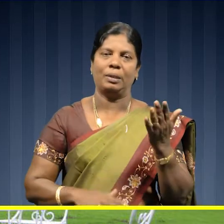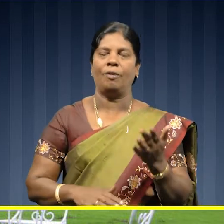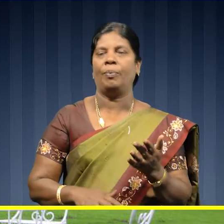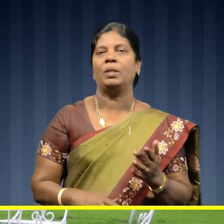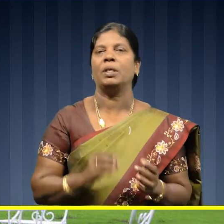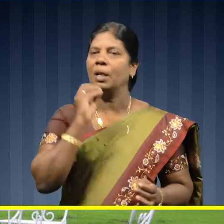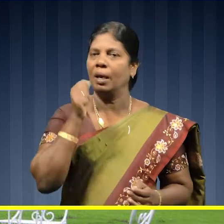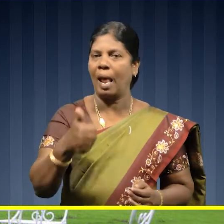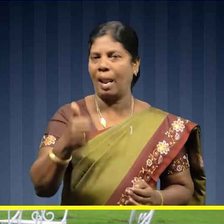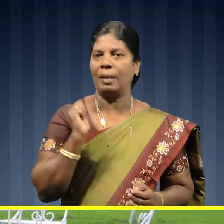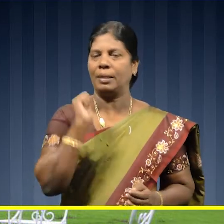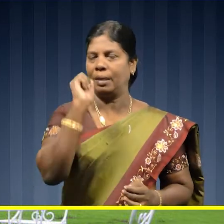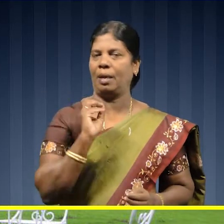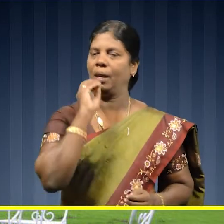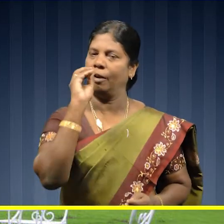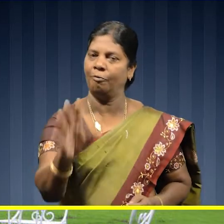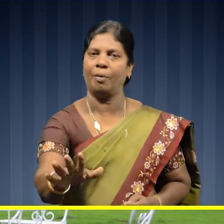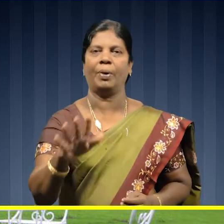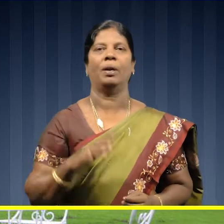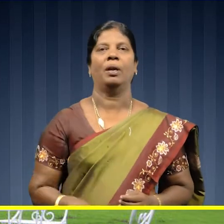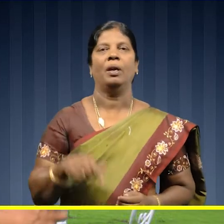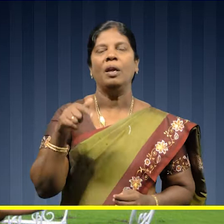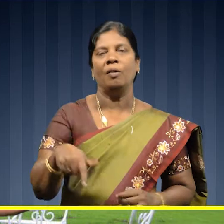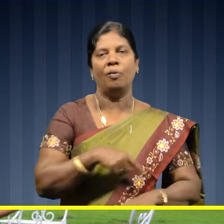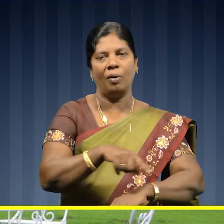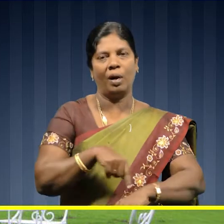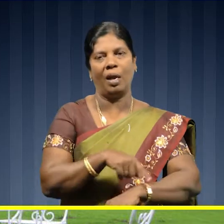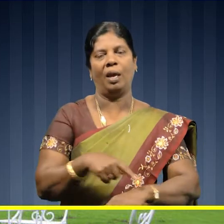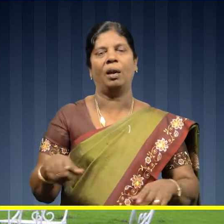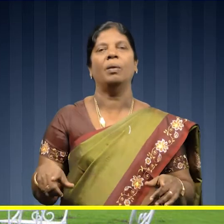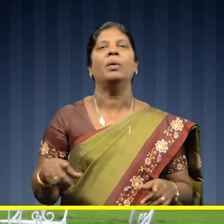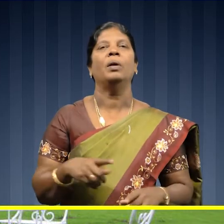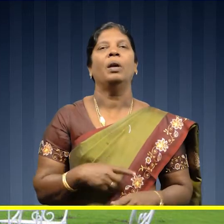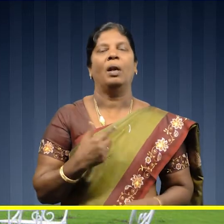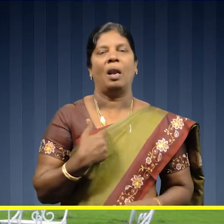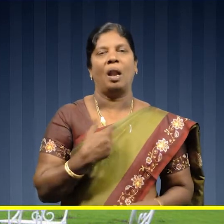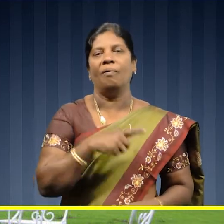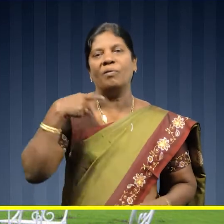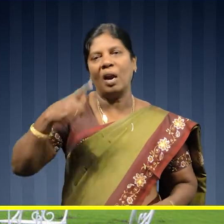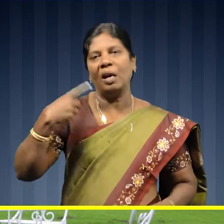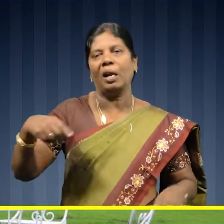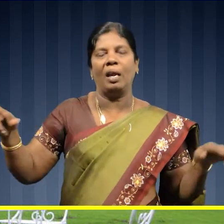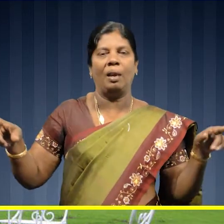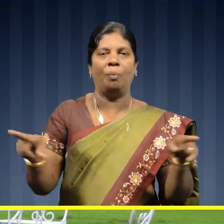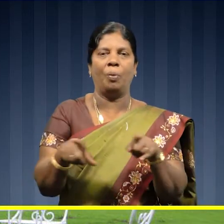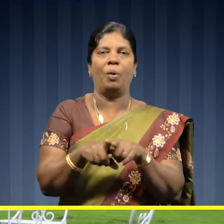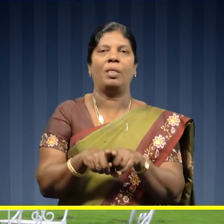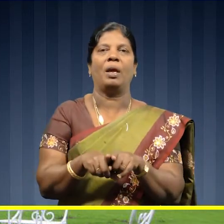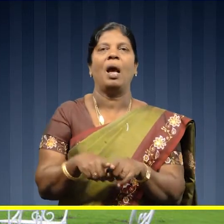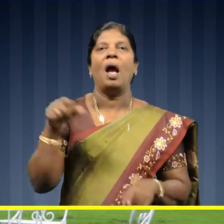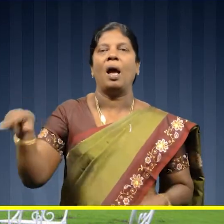கிறிஸ்துவை பற்றிய நற்செய்தியை அறிவித்த போது, இவ்வளோ நேரம் நான் உங்களுக்கு சொல்லி கொண்டிருந்த வாழ்க்கை முறையில்தான்